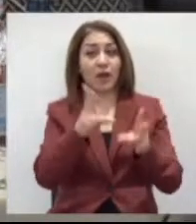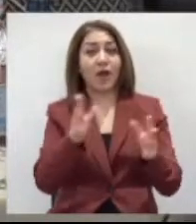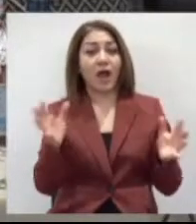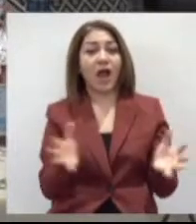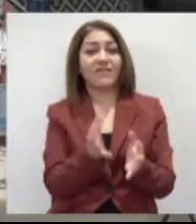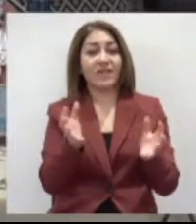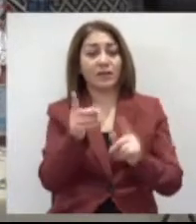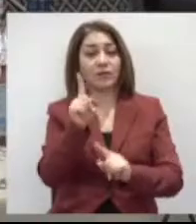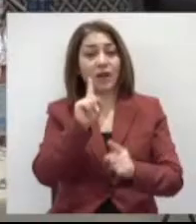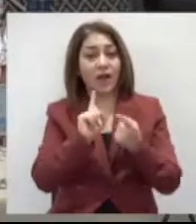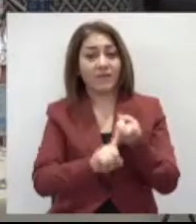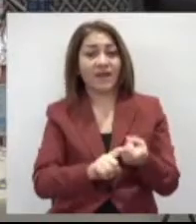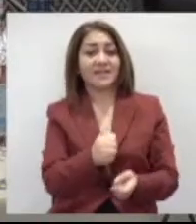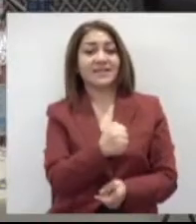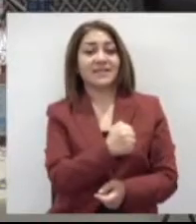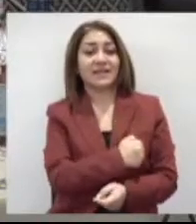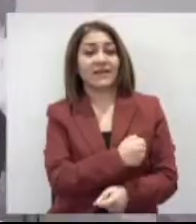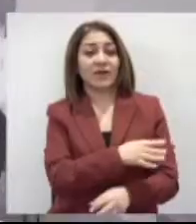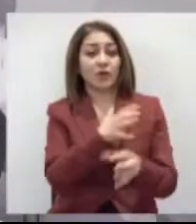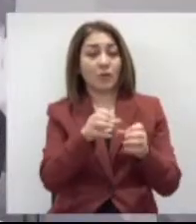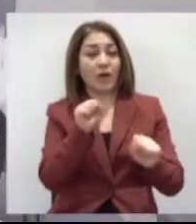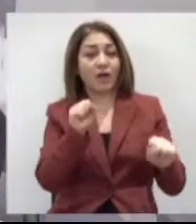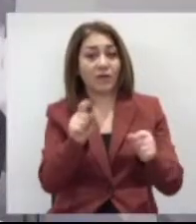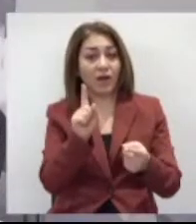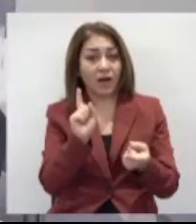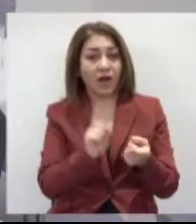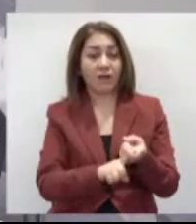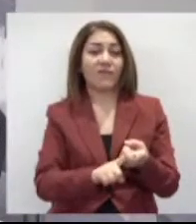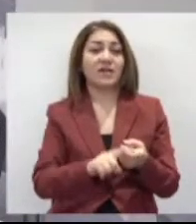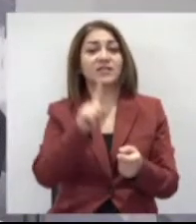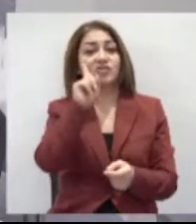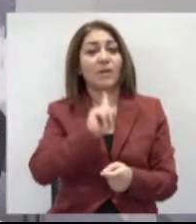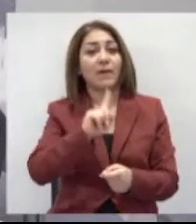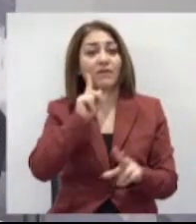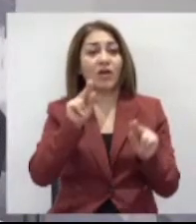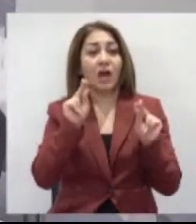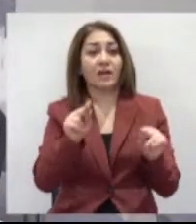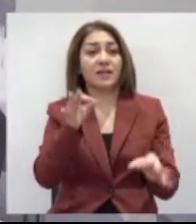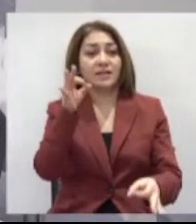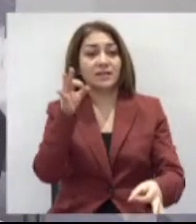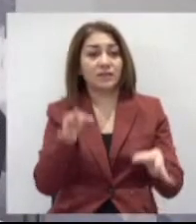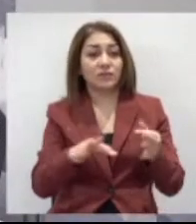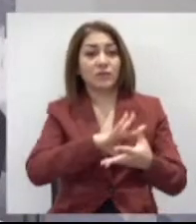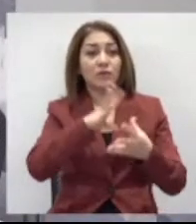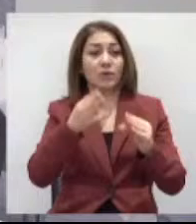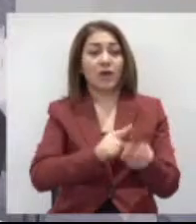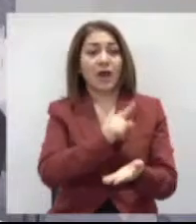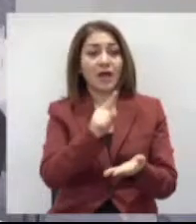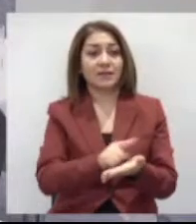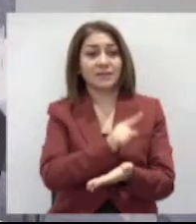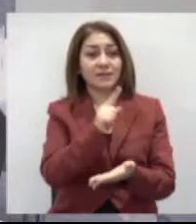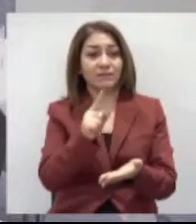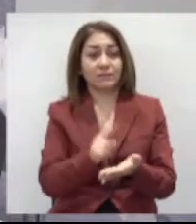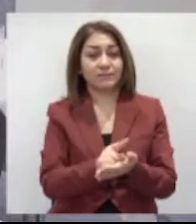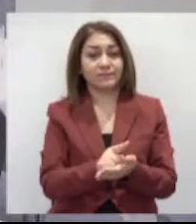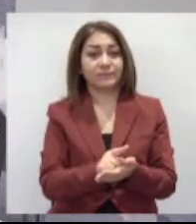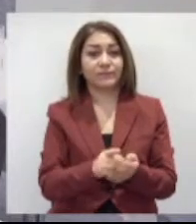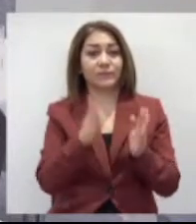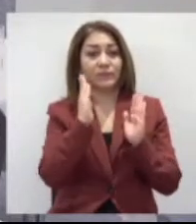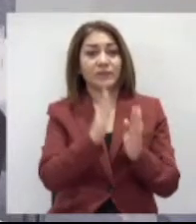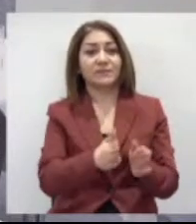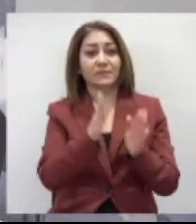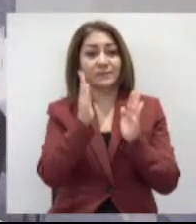անվտանգության հետ կապված, զինված ուժերի կառավարման, անցումային արդարադատության եւ այլն, այդ բոլոր հարցադրումները իրականում այն